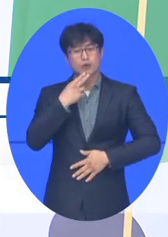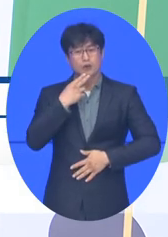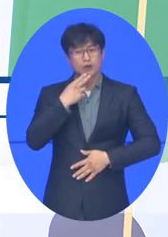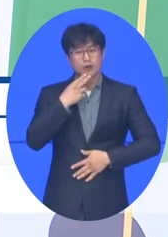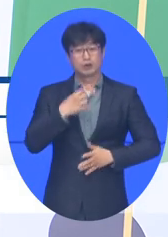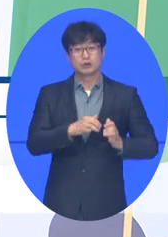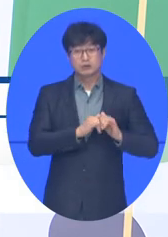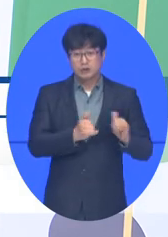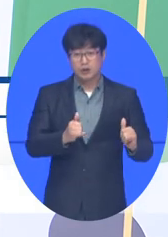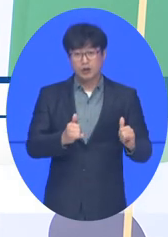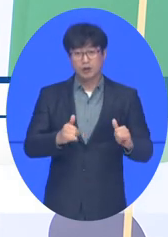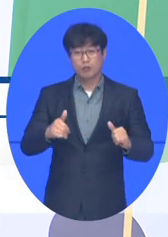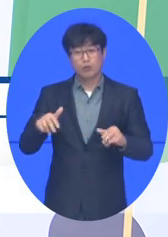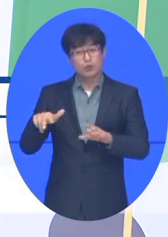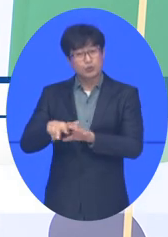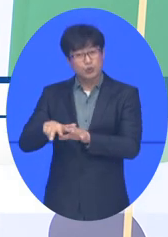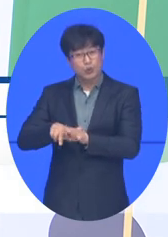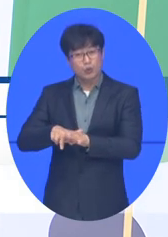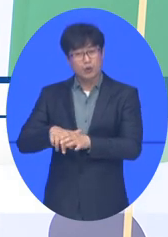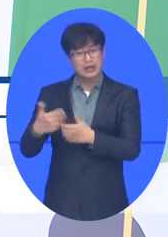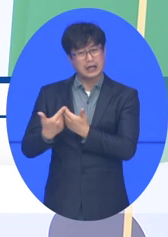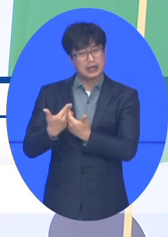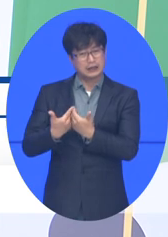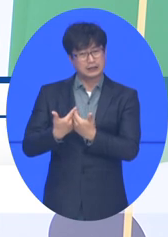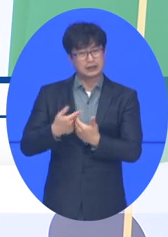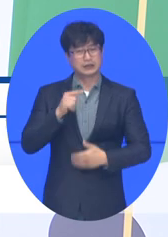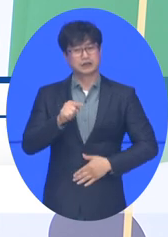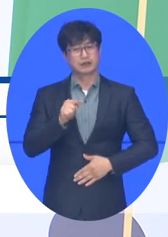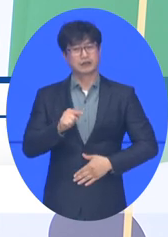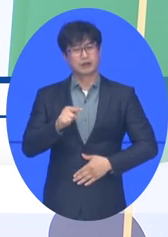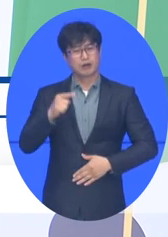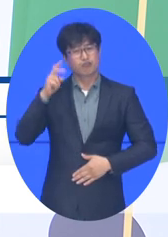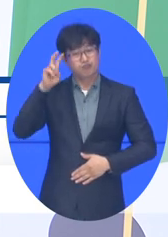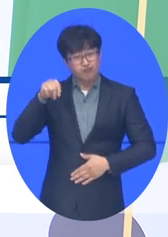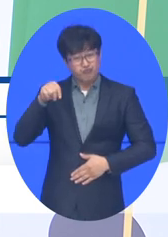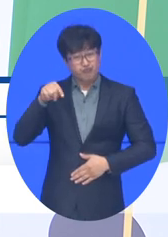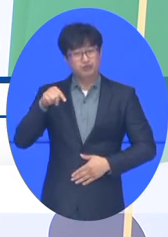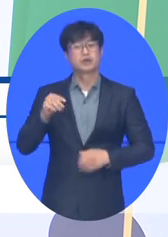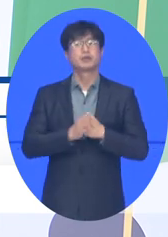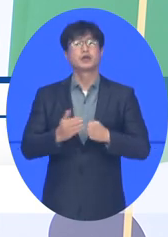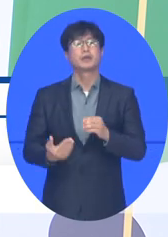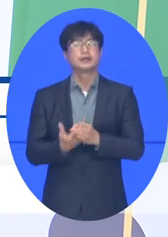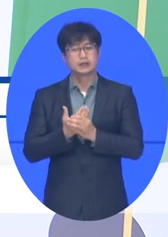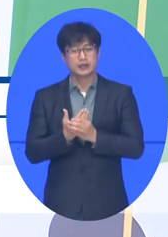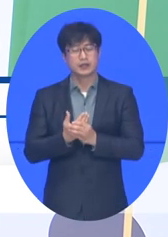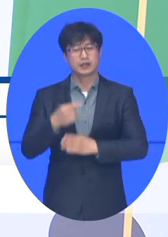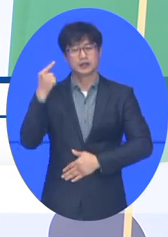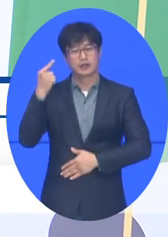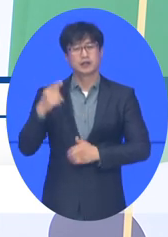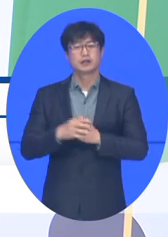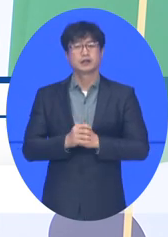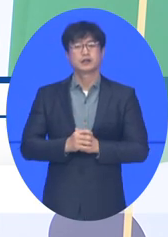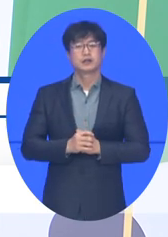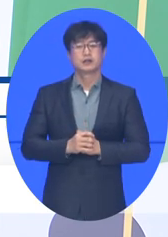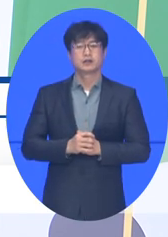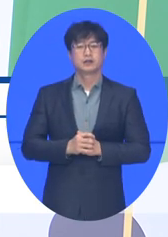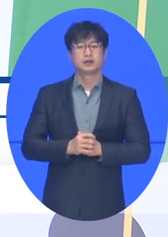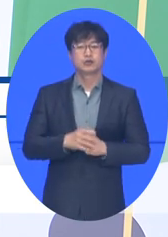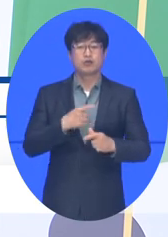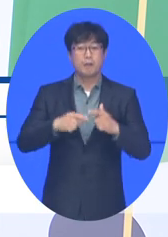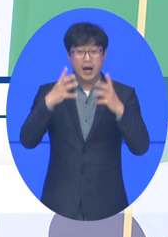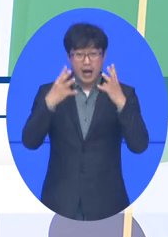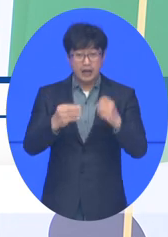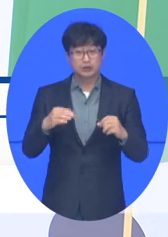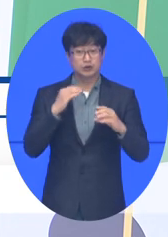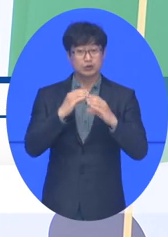뭐 인종과 아니면 종교 간의 대립, 갈등 이런 것들이 무지에서 발생을 하고 있다고 생각을 하고, 그래서 좀